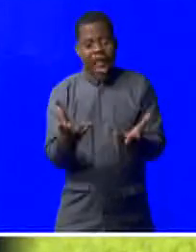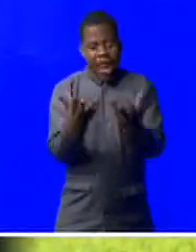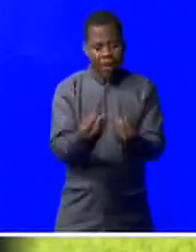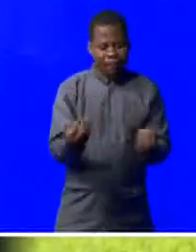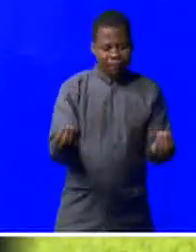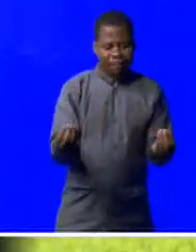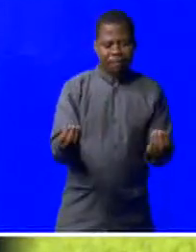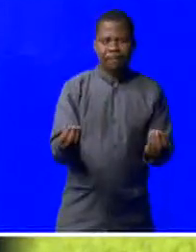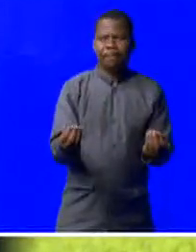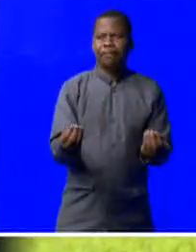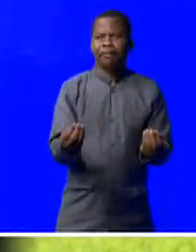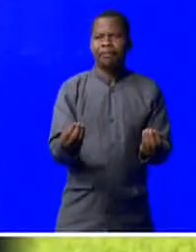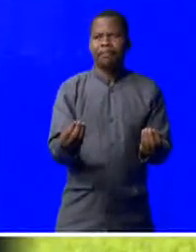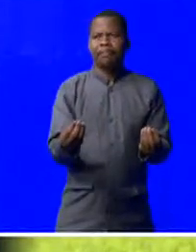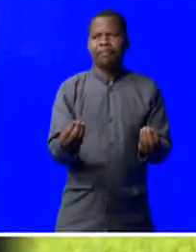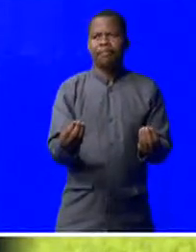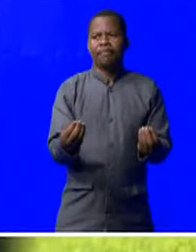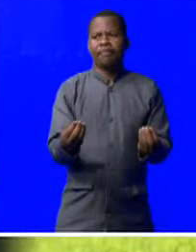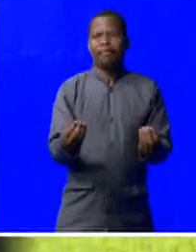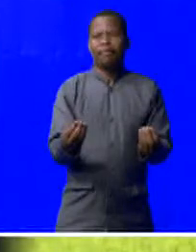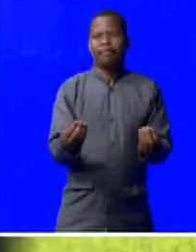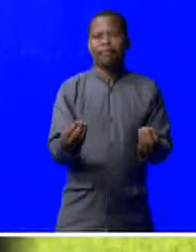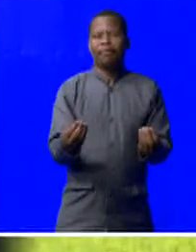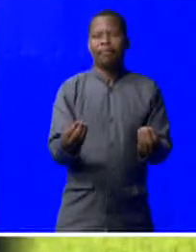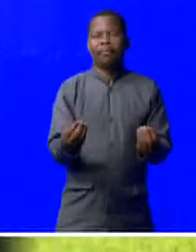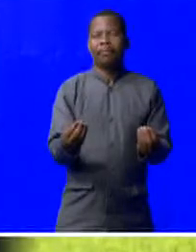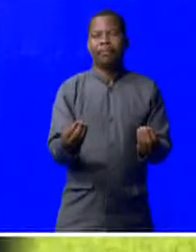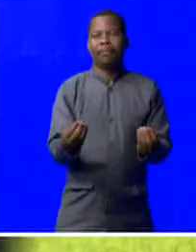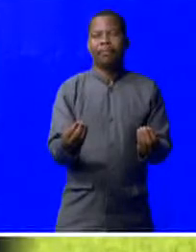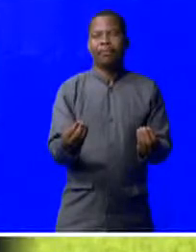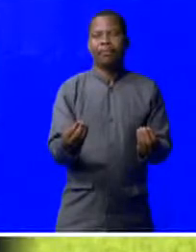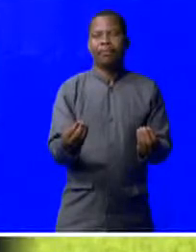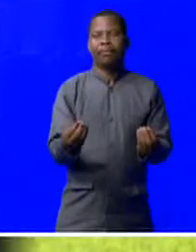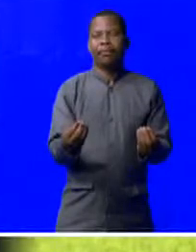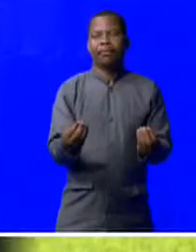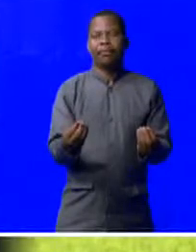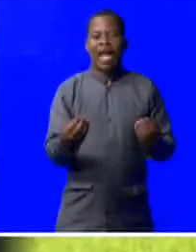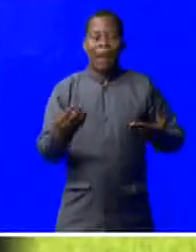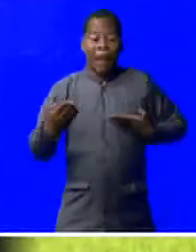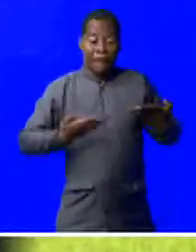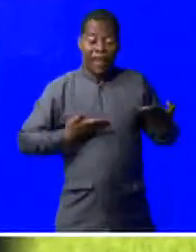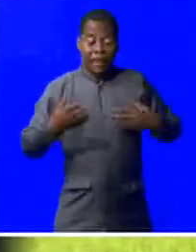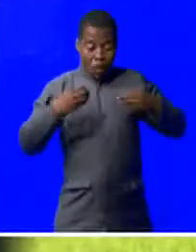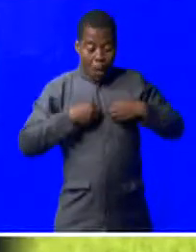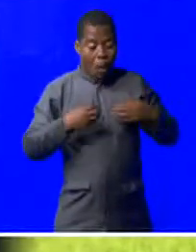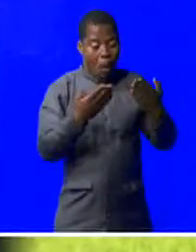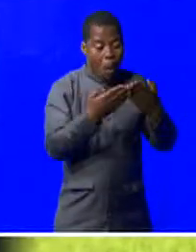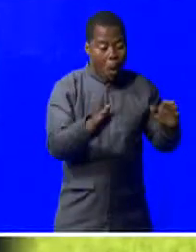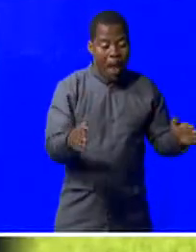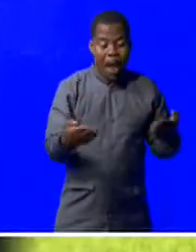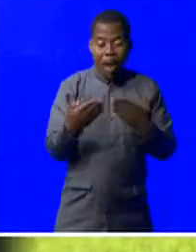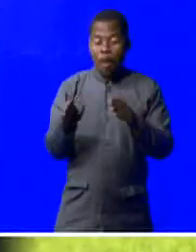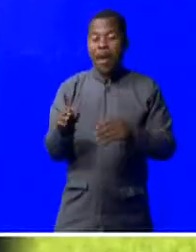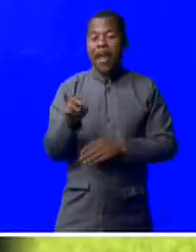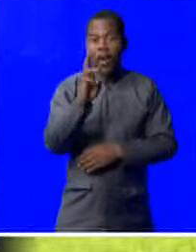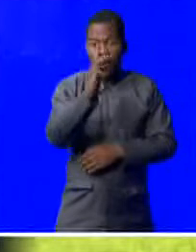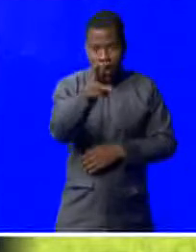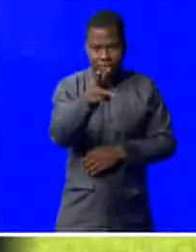nje banayo banawo nalama competencies bakwazi ukuthi vulela inkampani tabo the